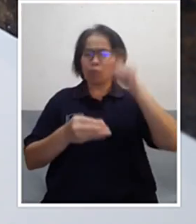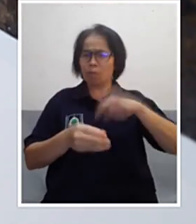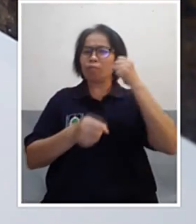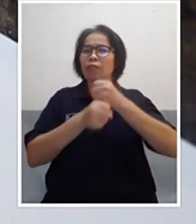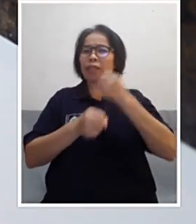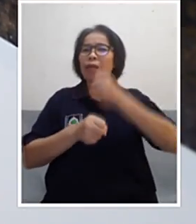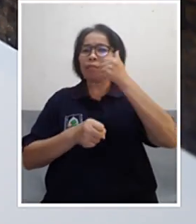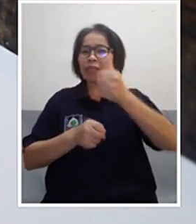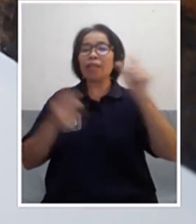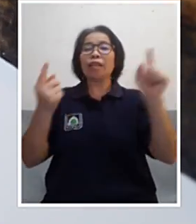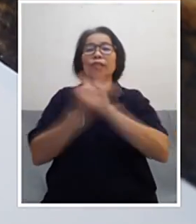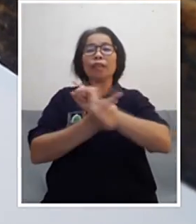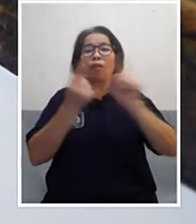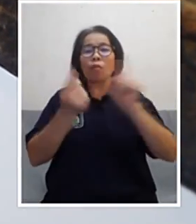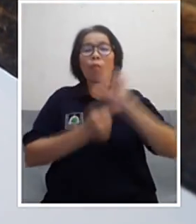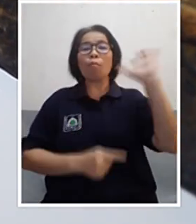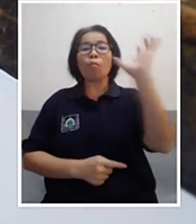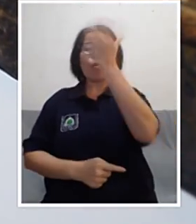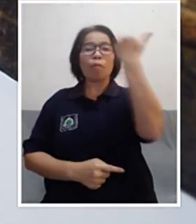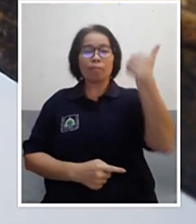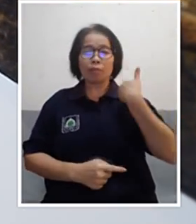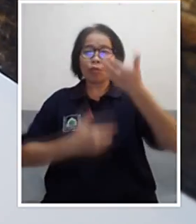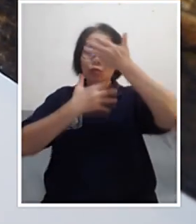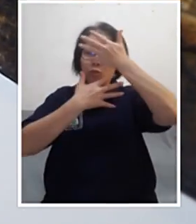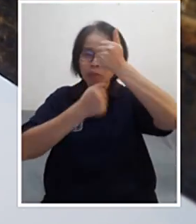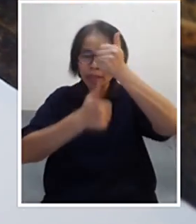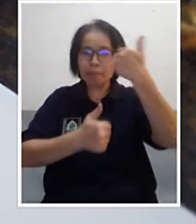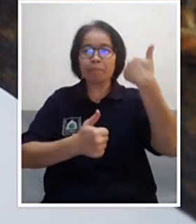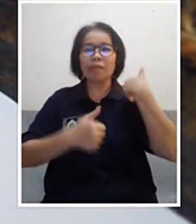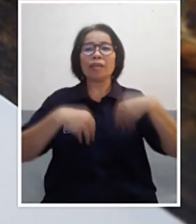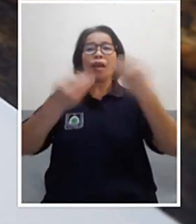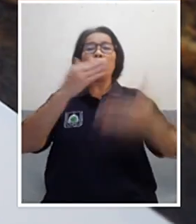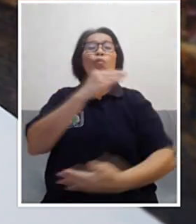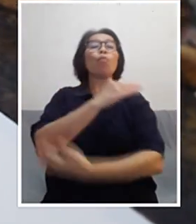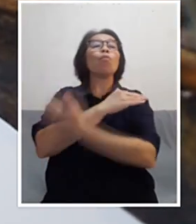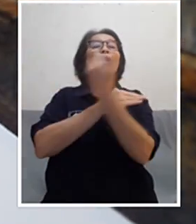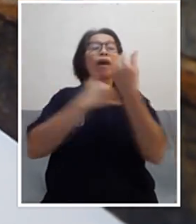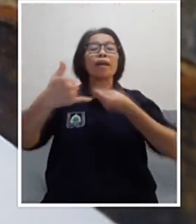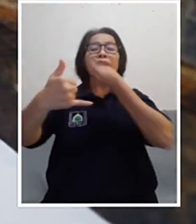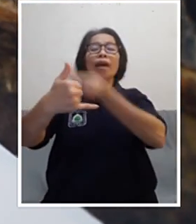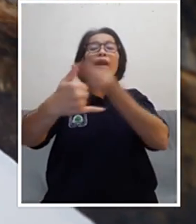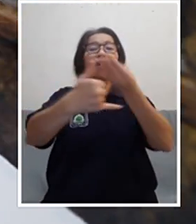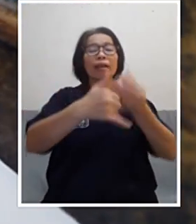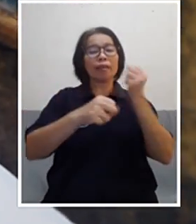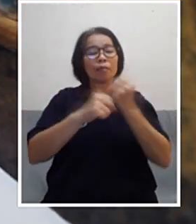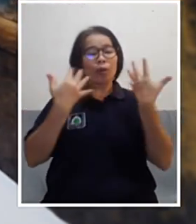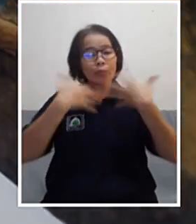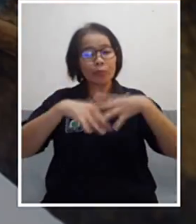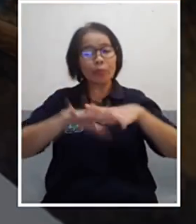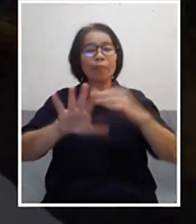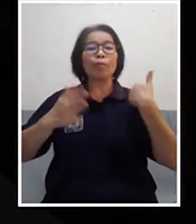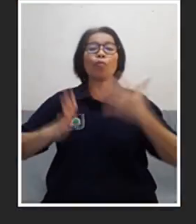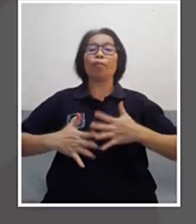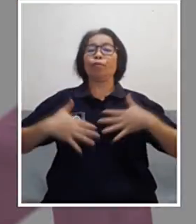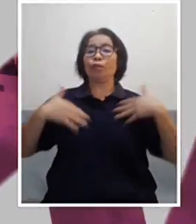และสังคมโลกกำลังให้ความสนใจและกำลังมองหาโอกาสในการที่ทำให้คนเหล่านั้นอยู่ร่วมกันอย่างมีความสุขในสังคมนี้